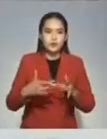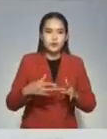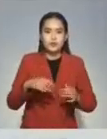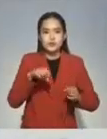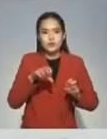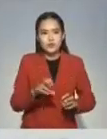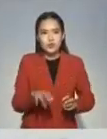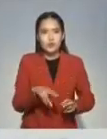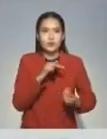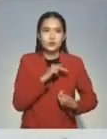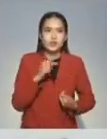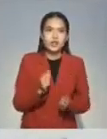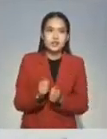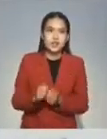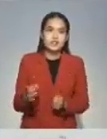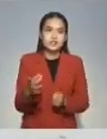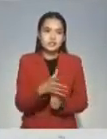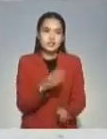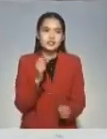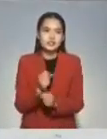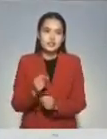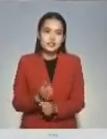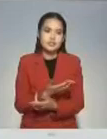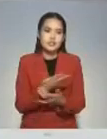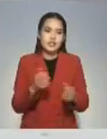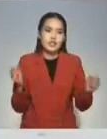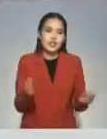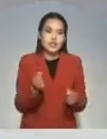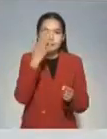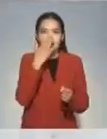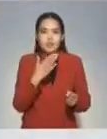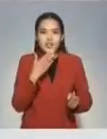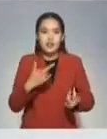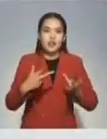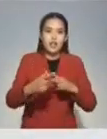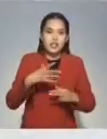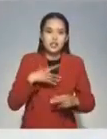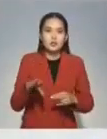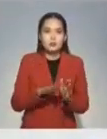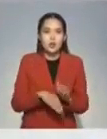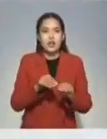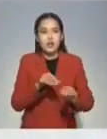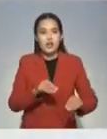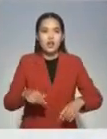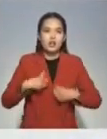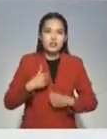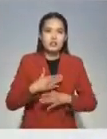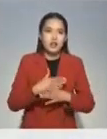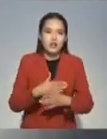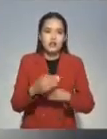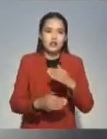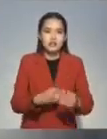большинство владельцев региона уже успели поменять резину на летнюю В итоге транспорт беспомощно скатывался по льду на